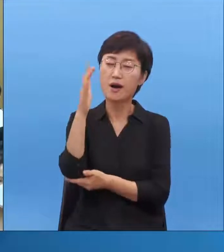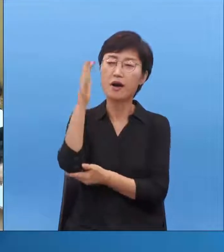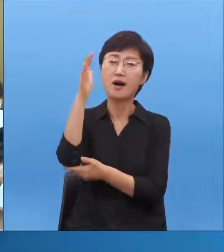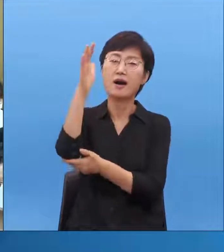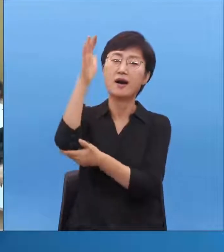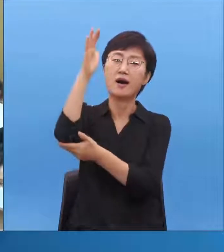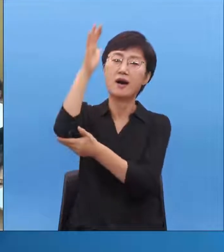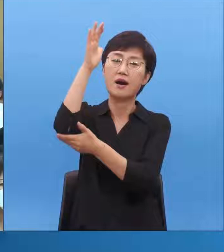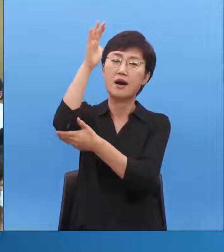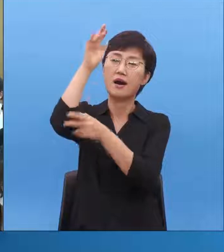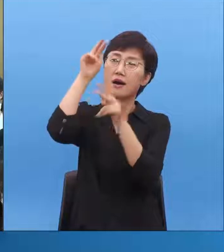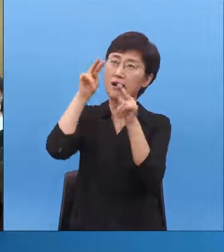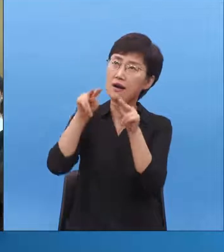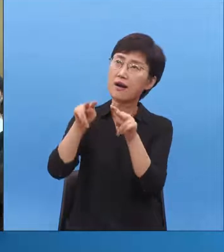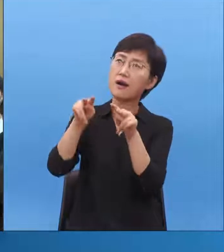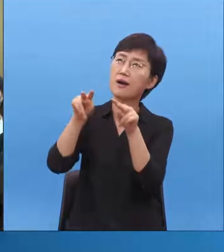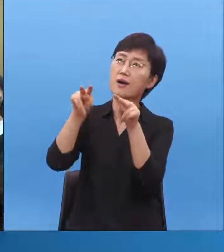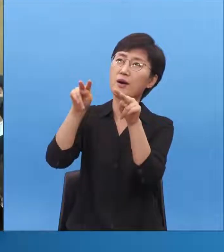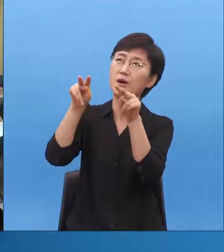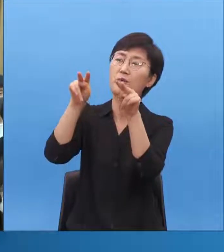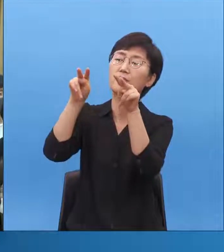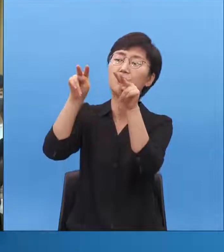하늘의 영광